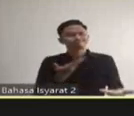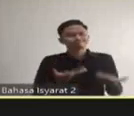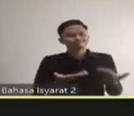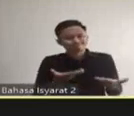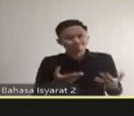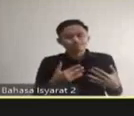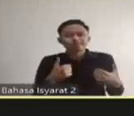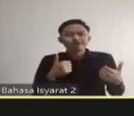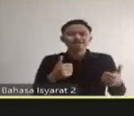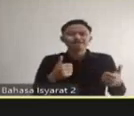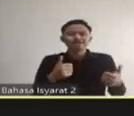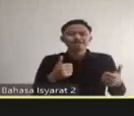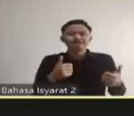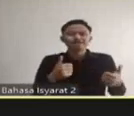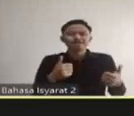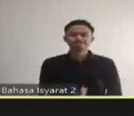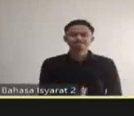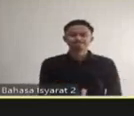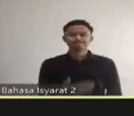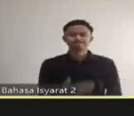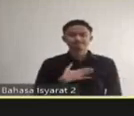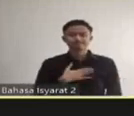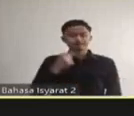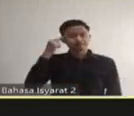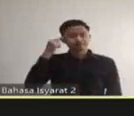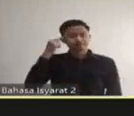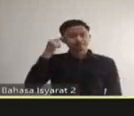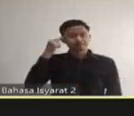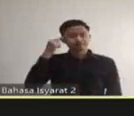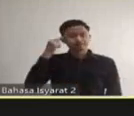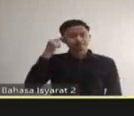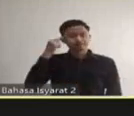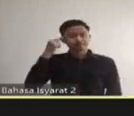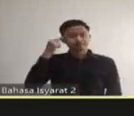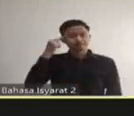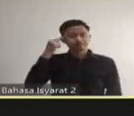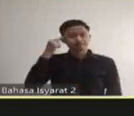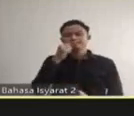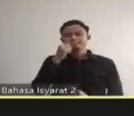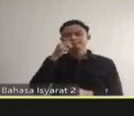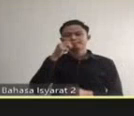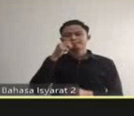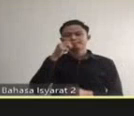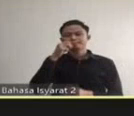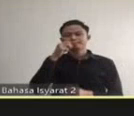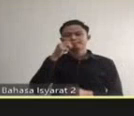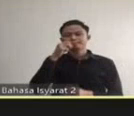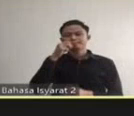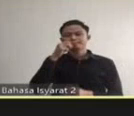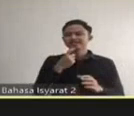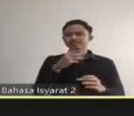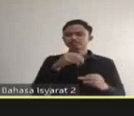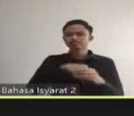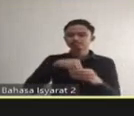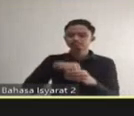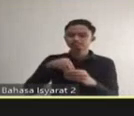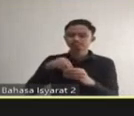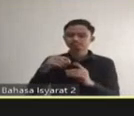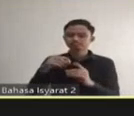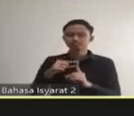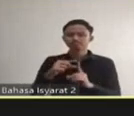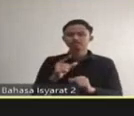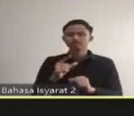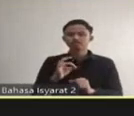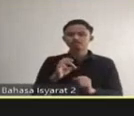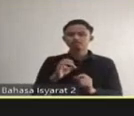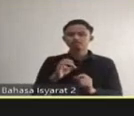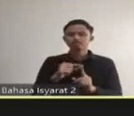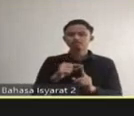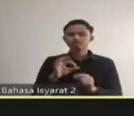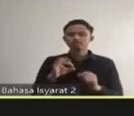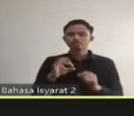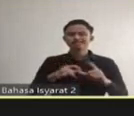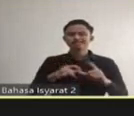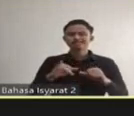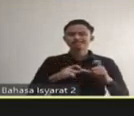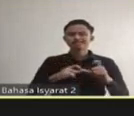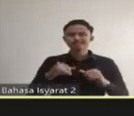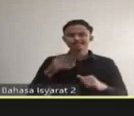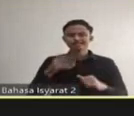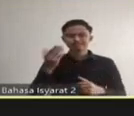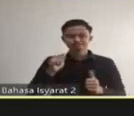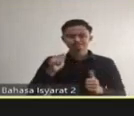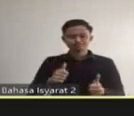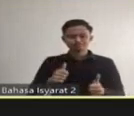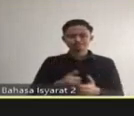pikir itu Pak Bram, untuk yang proposisi ini nanti saya bisa sharekan, dan